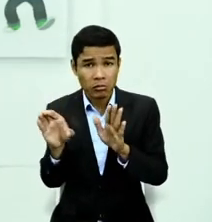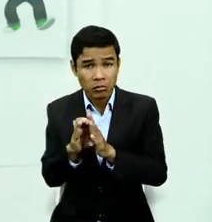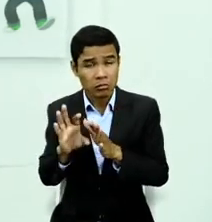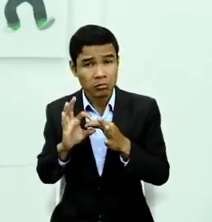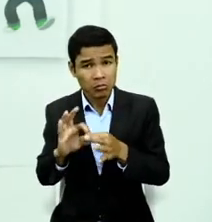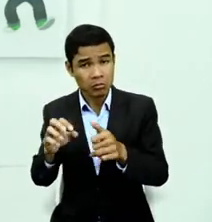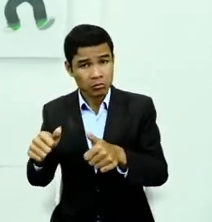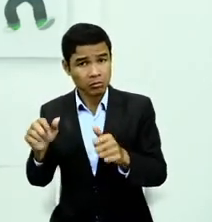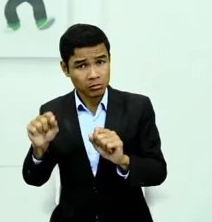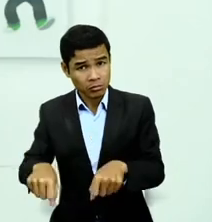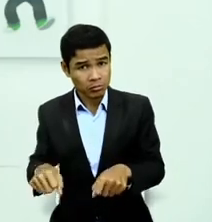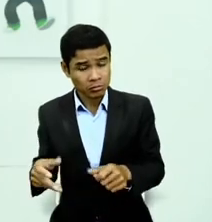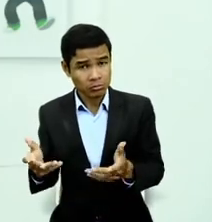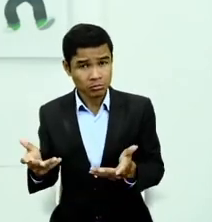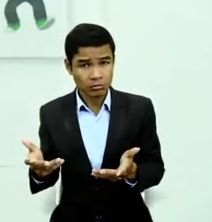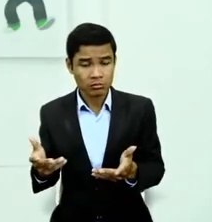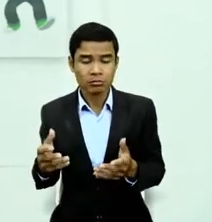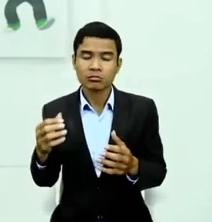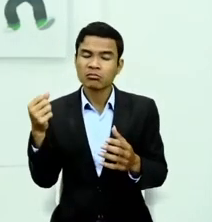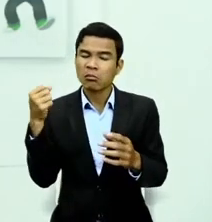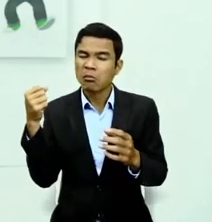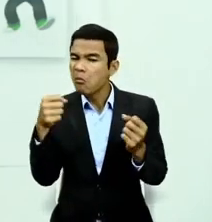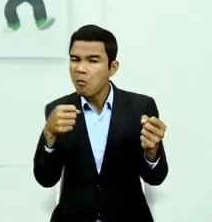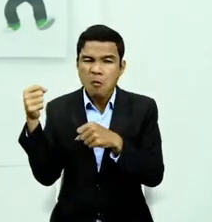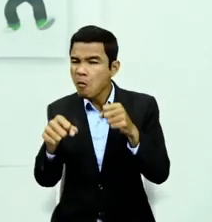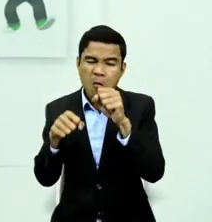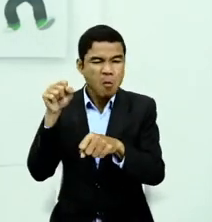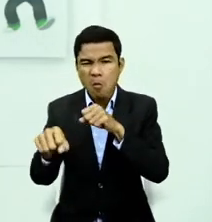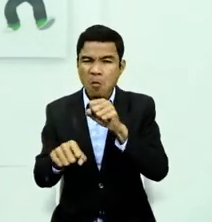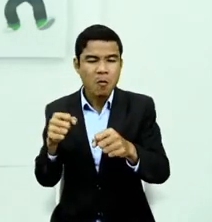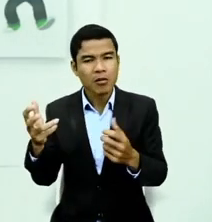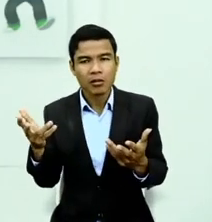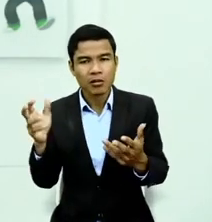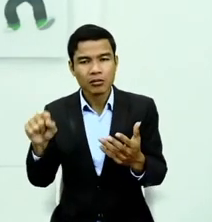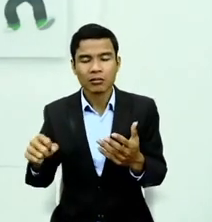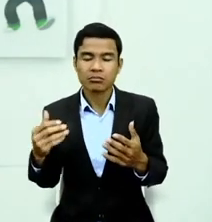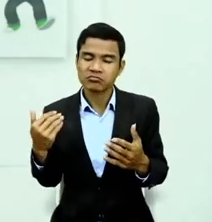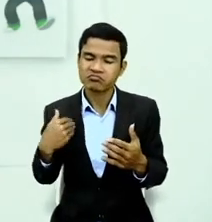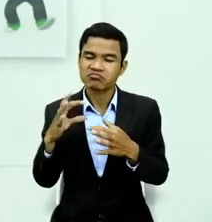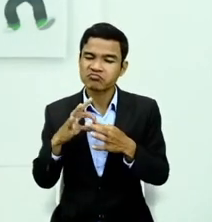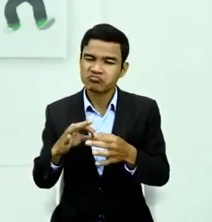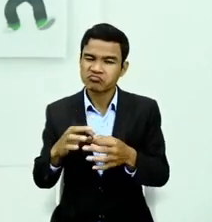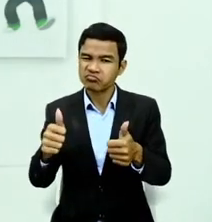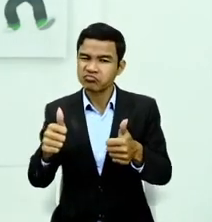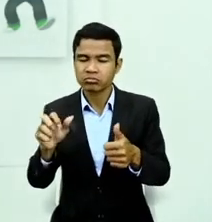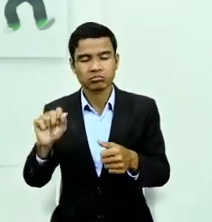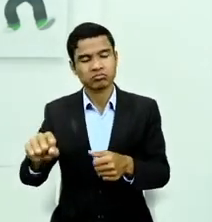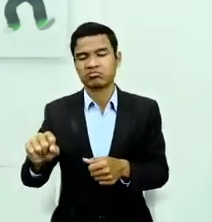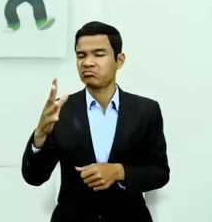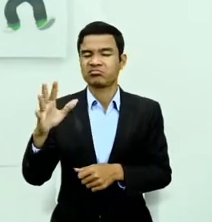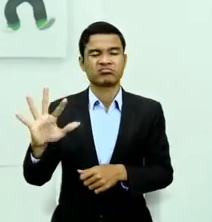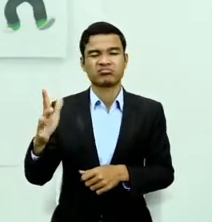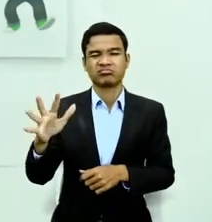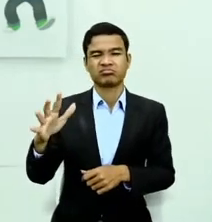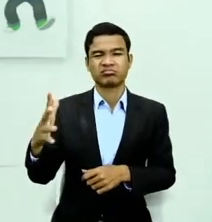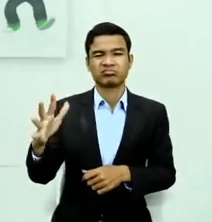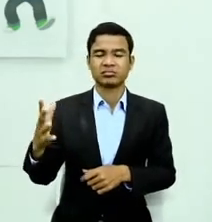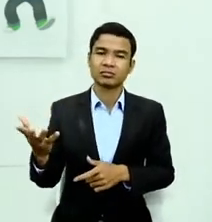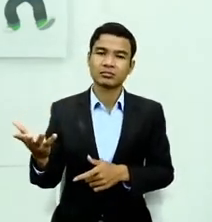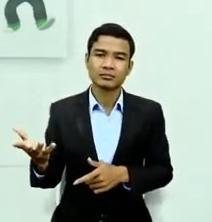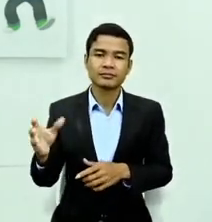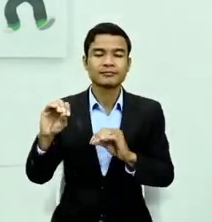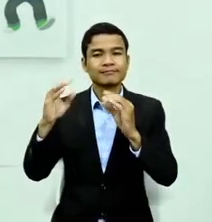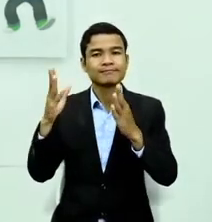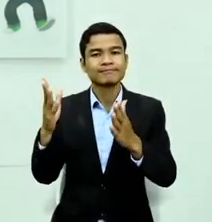rửa tê con chả vài khi nếp chẳng bằng hai pi tùm nồng là ỏ á ủa con thả ọt tê nè cổ chẳng bởi ọt tê nè